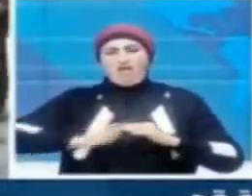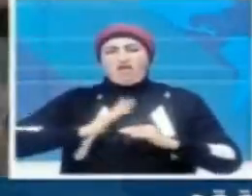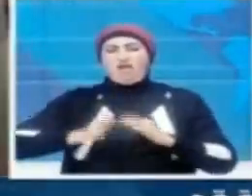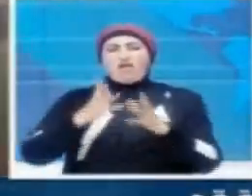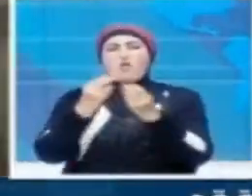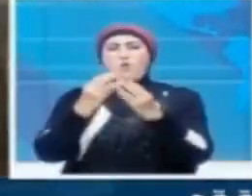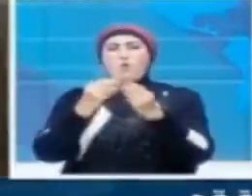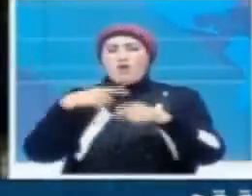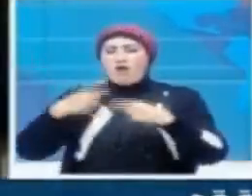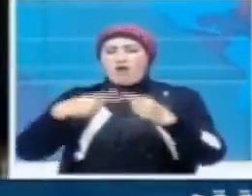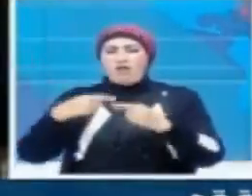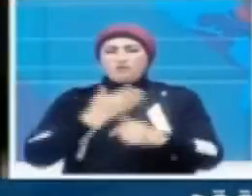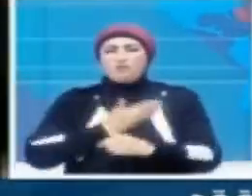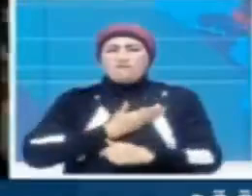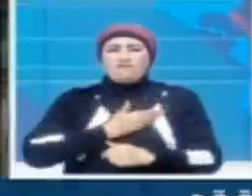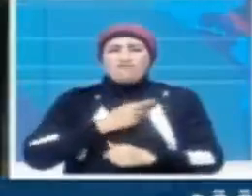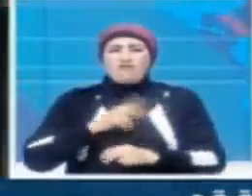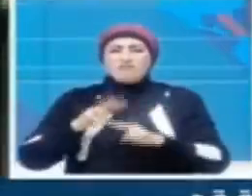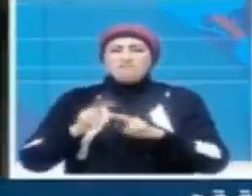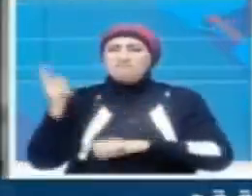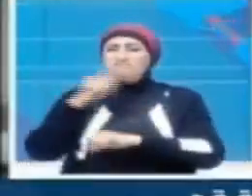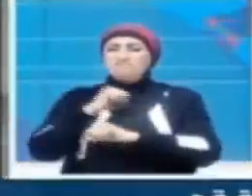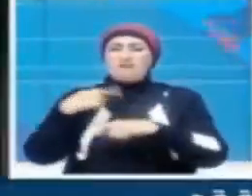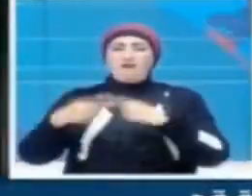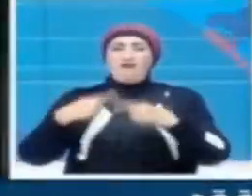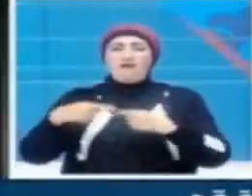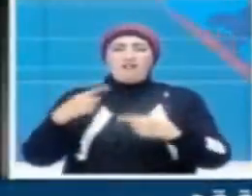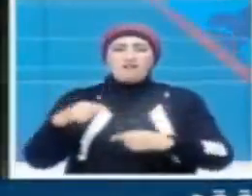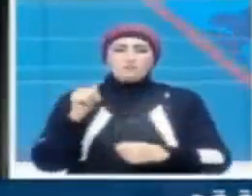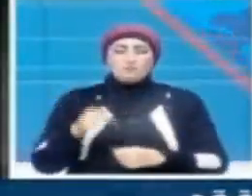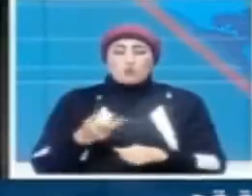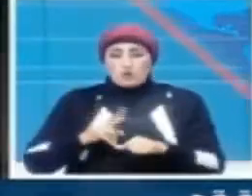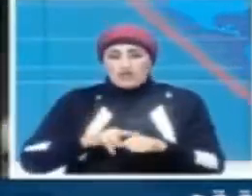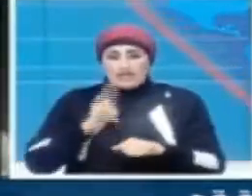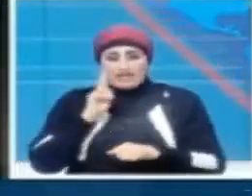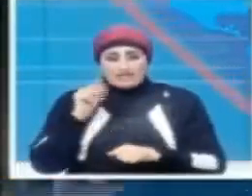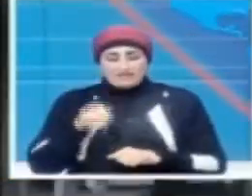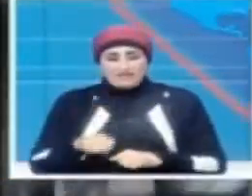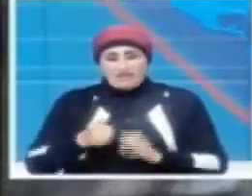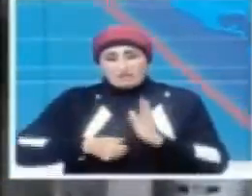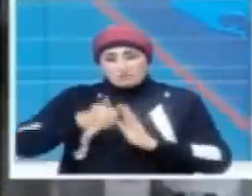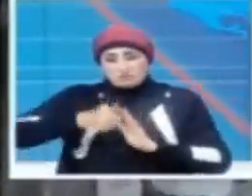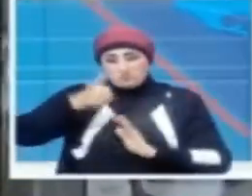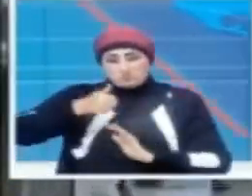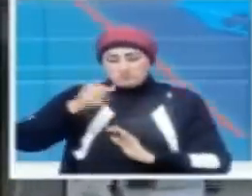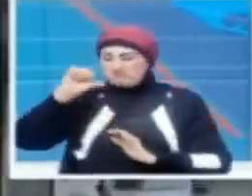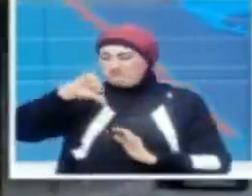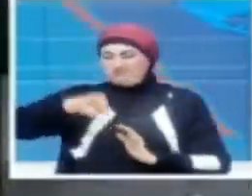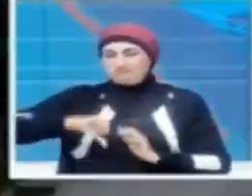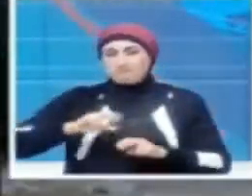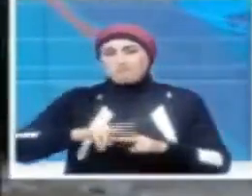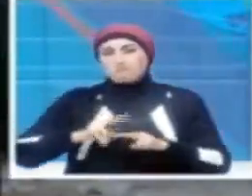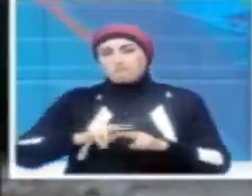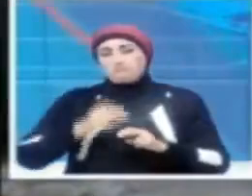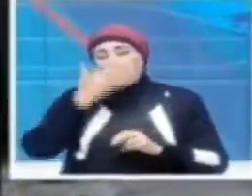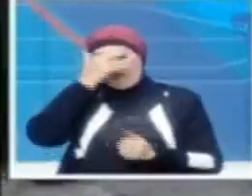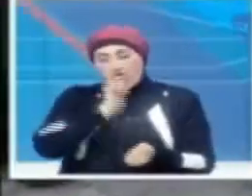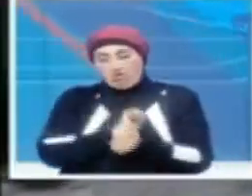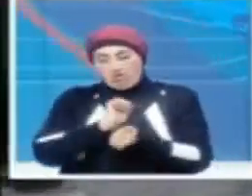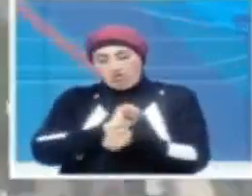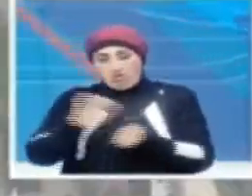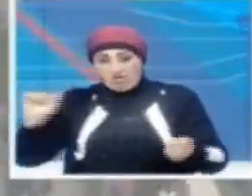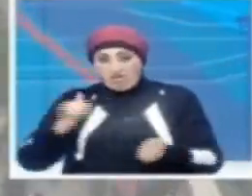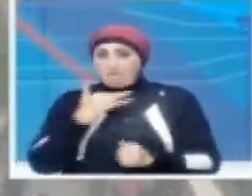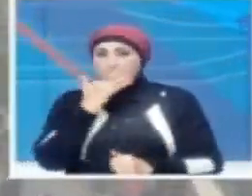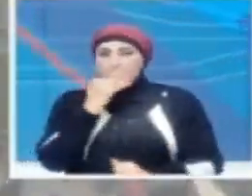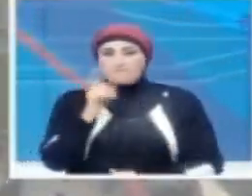غزة مستمرة دون حياء أو توقف، لكنها أيضا لم تفلح في تحقيق ما تصبوه من تحرير للرهائن والمحتجزين